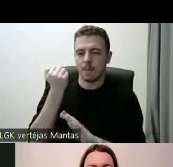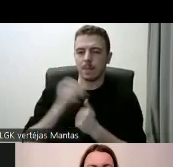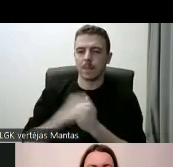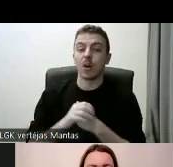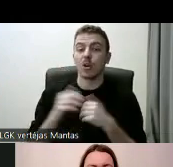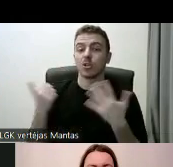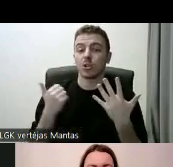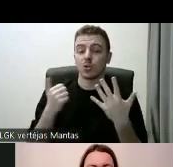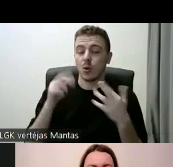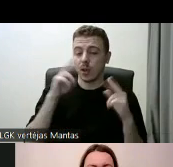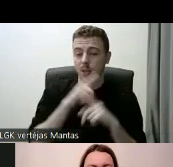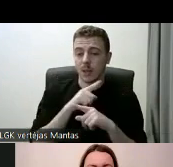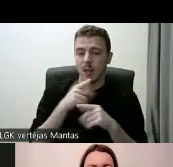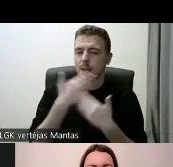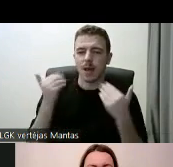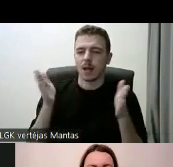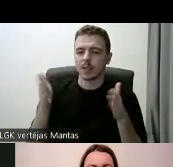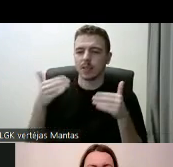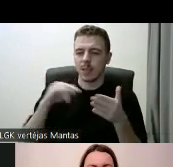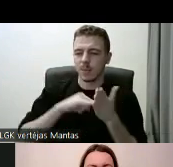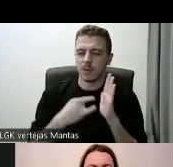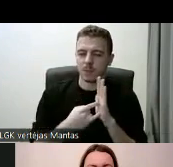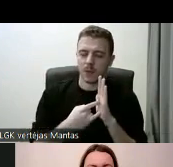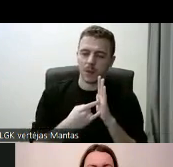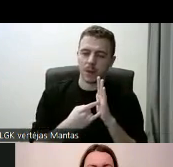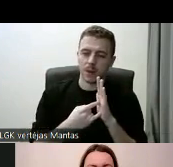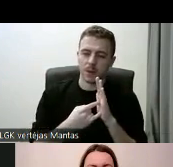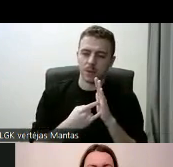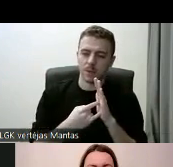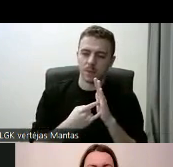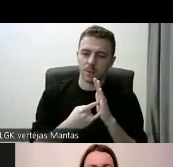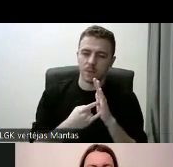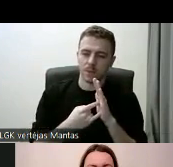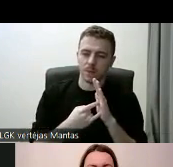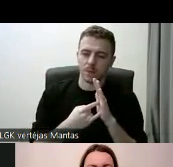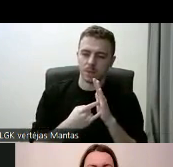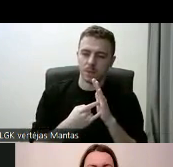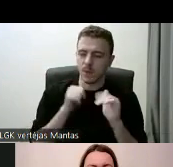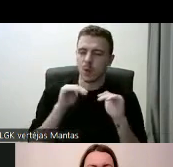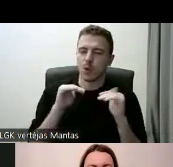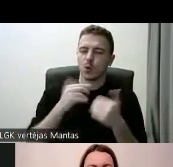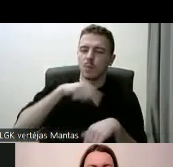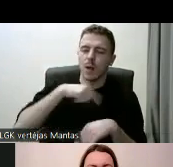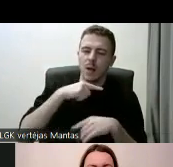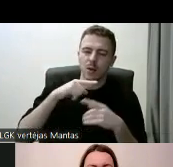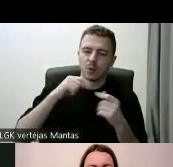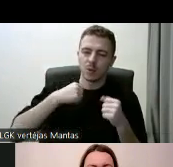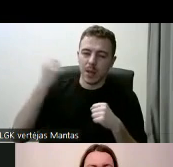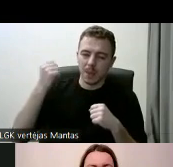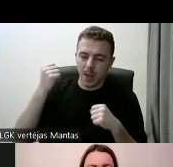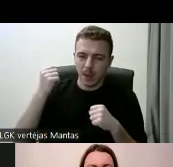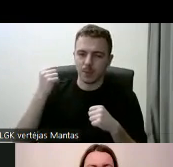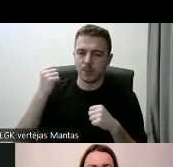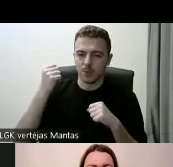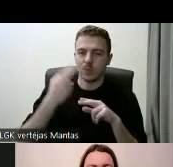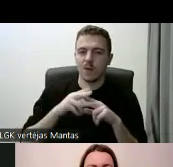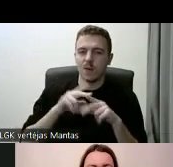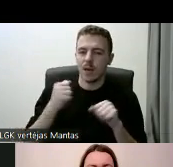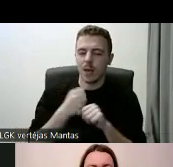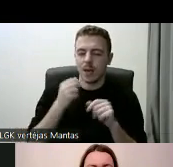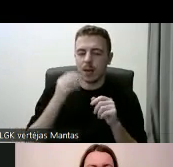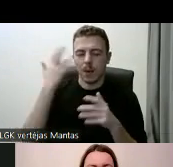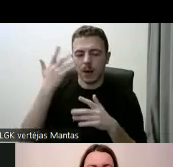klaida. Nėra sistemingo planavimo, sukuriant trumpalaikius laimėjimus. Taigi pagalvokite, kaip jūs